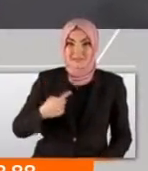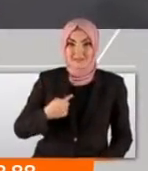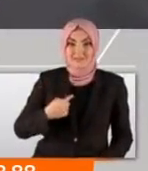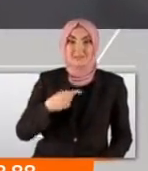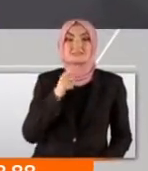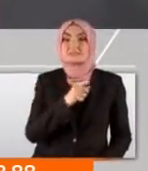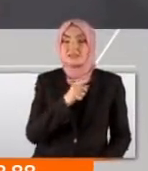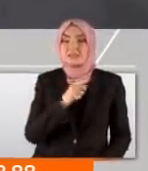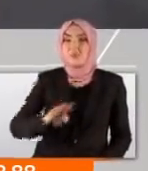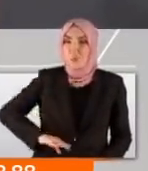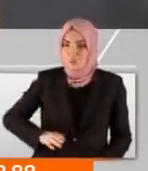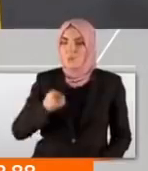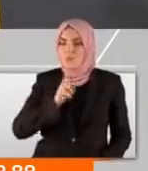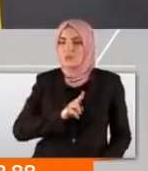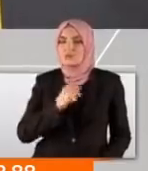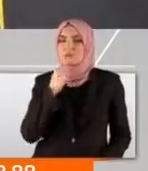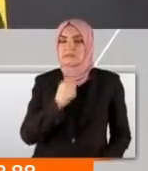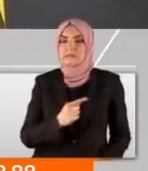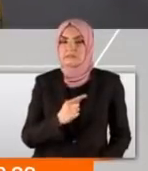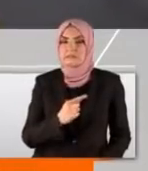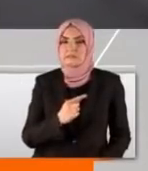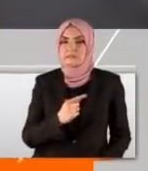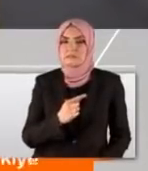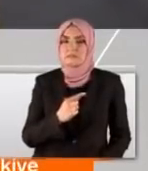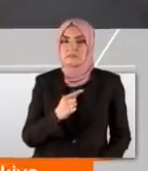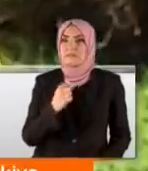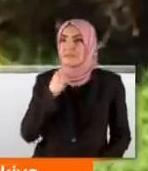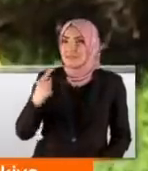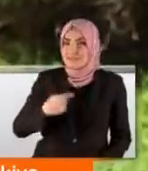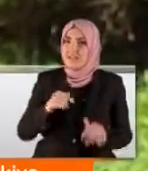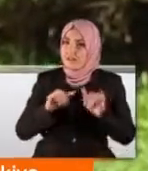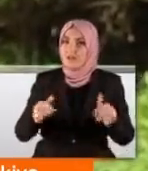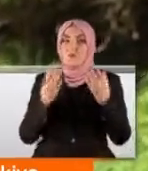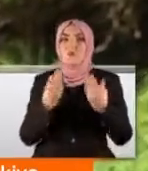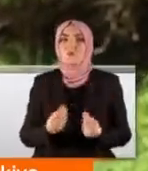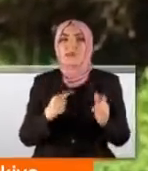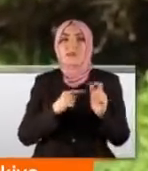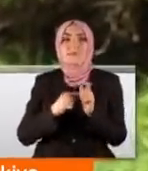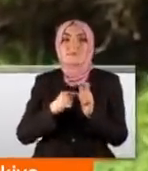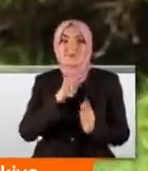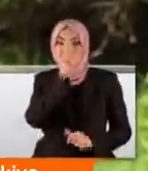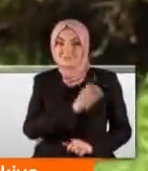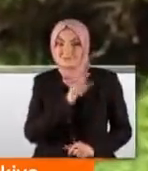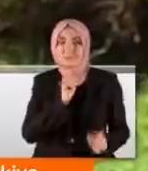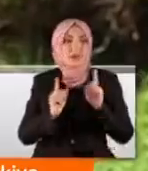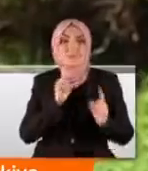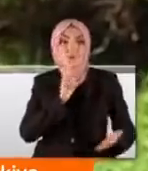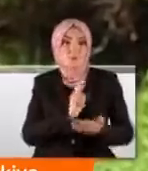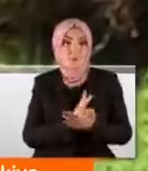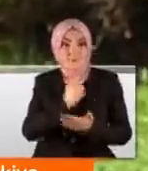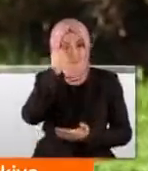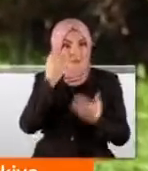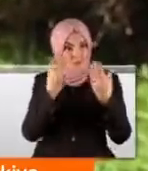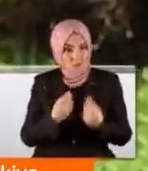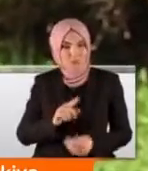belli olsun, senin oğlun da mezara girecek. Ve dedikleri gibi de oldu. Emre Maiş'in mahkeme sonucu belli oldu. Akın Kutlu ağırlaştırılmış müebbet